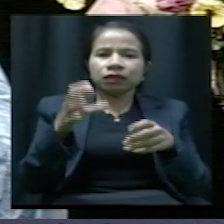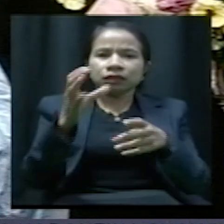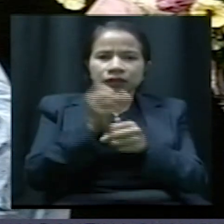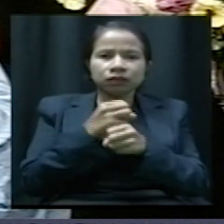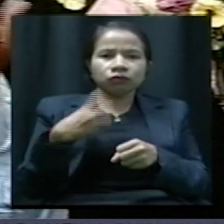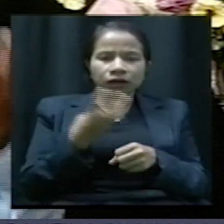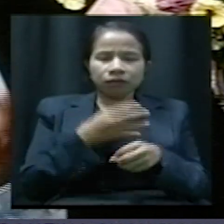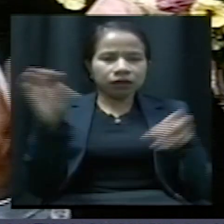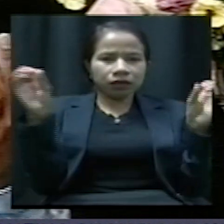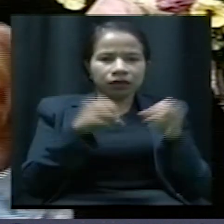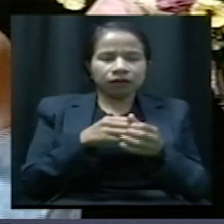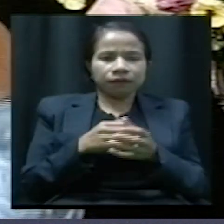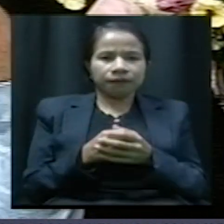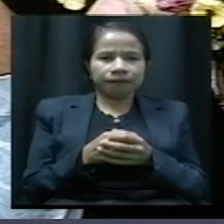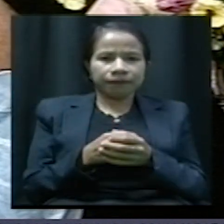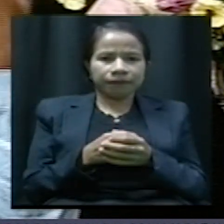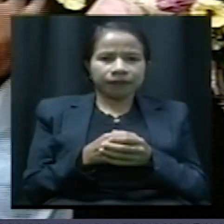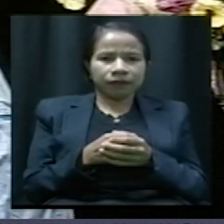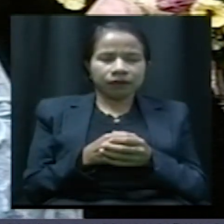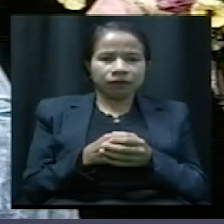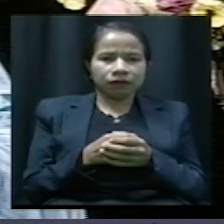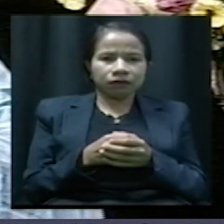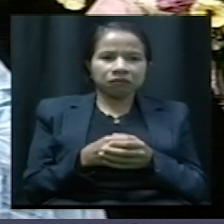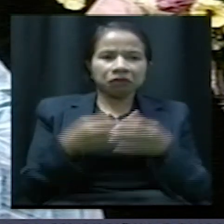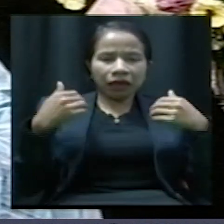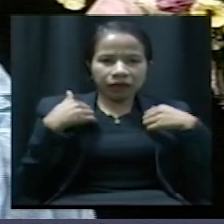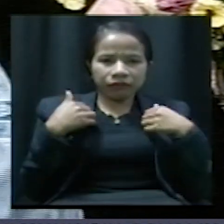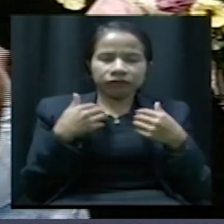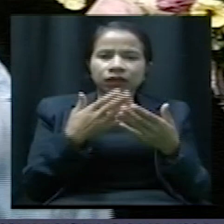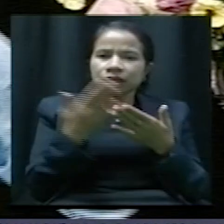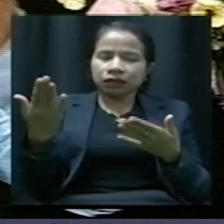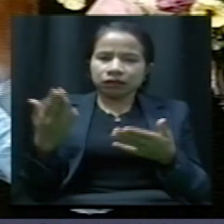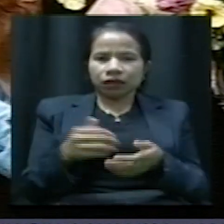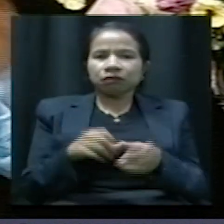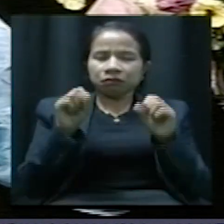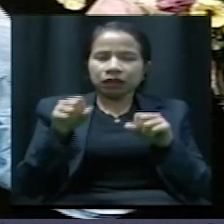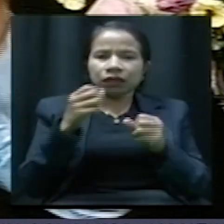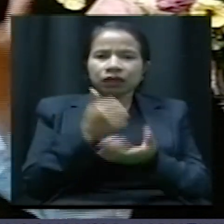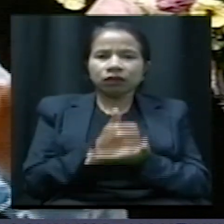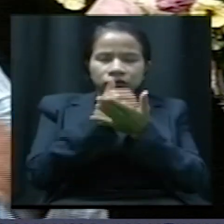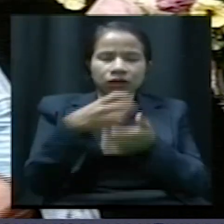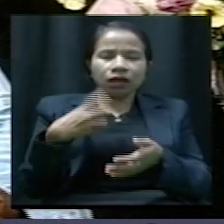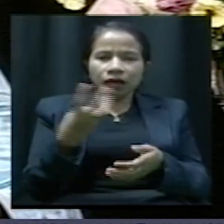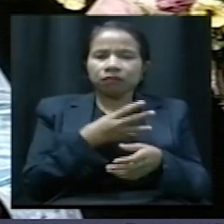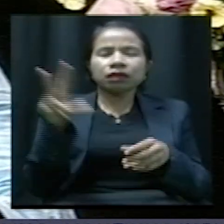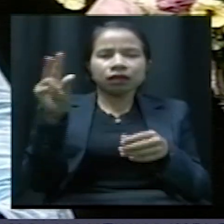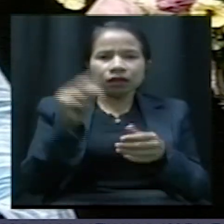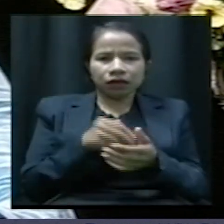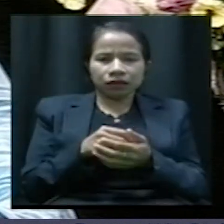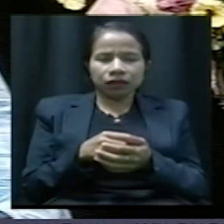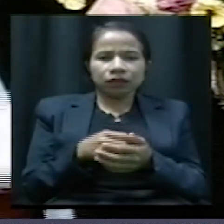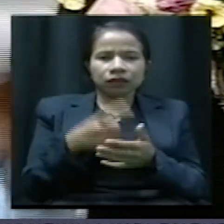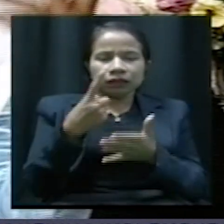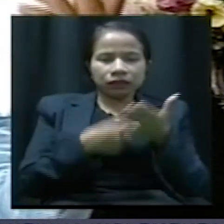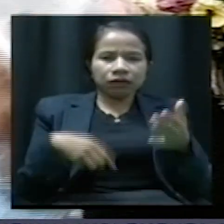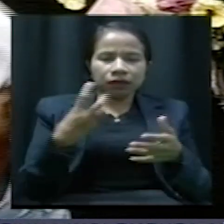ga sida ya assistive device ga nebe mak bela support ami galai ne sambuat sida ne mak sida fosai me ami saya mak ami